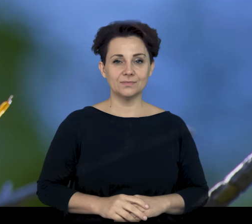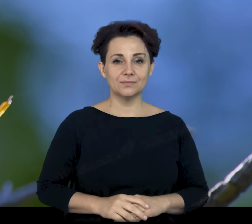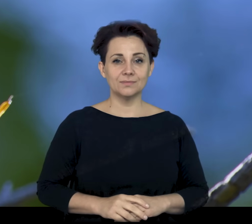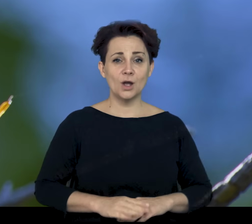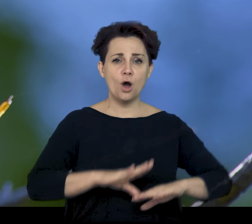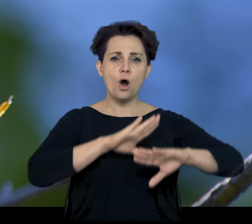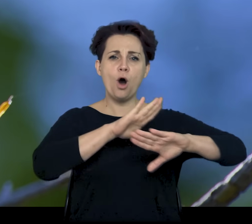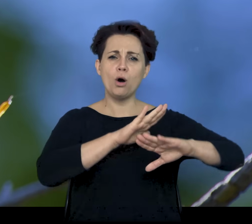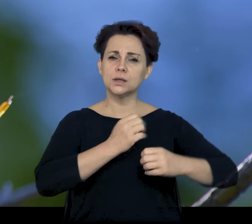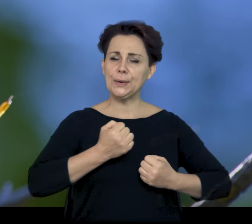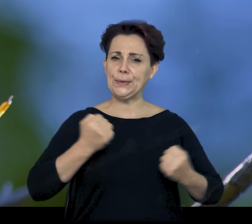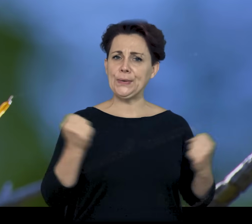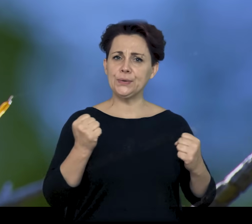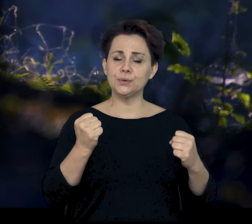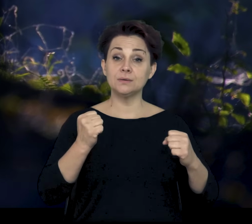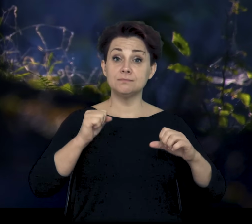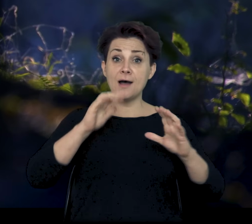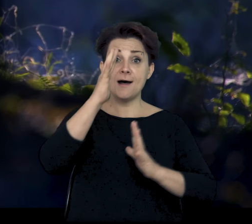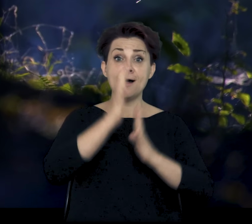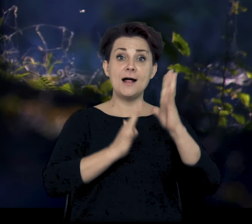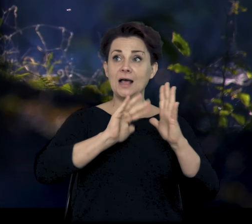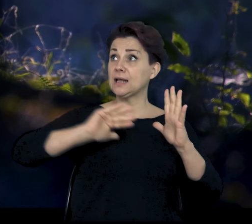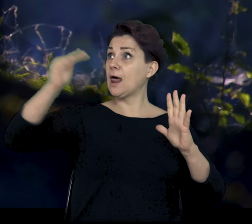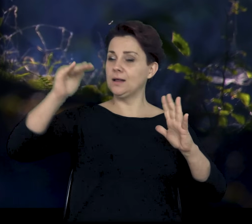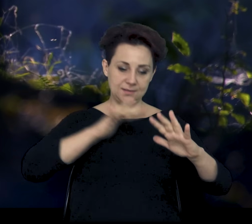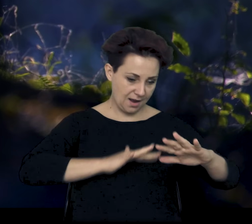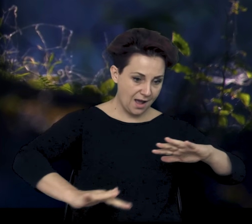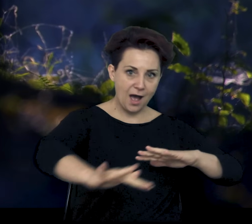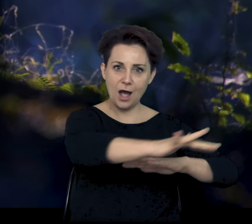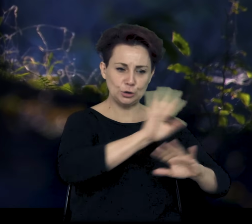Ochroną ścisłą objęte są fragmenty lasów dolnoreglowych.